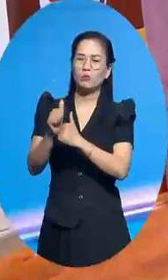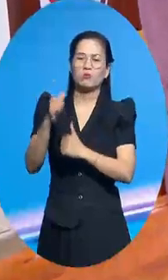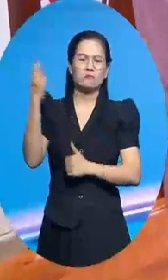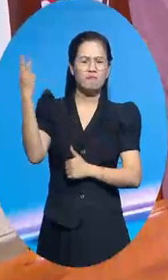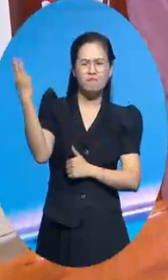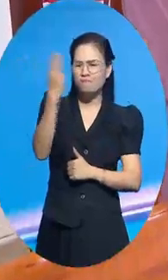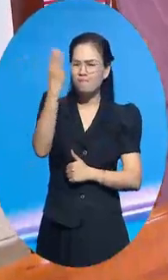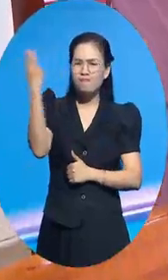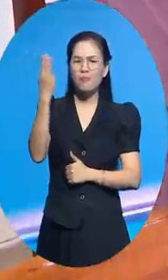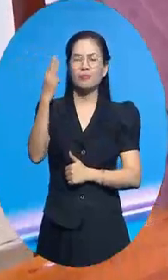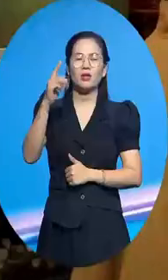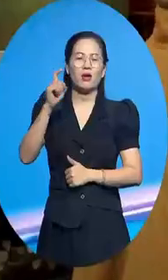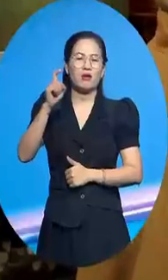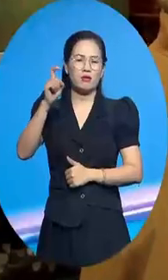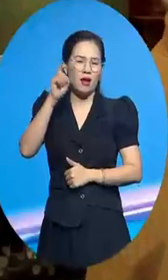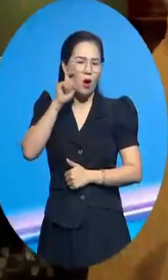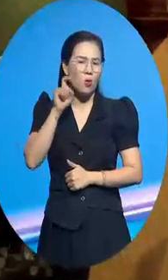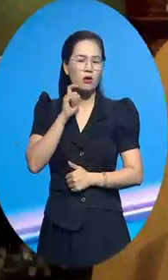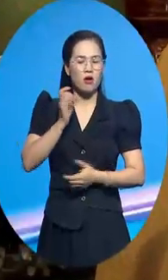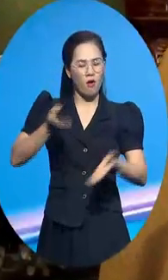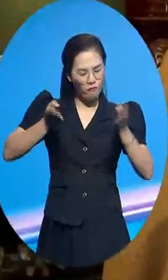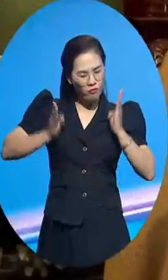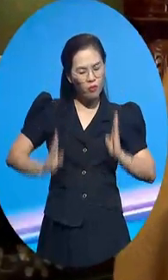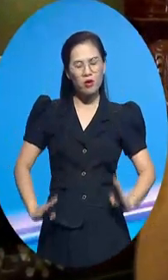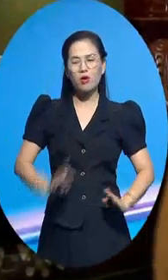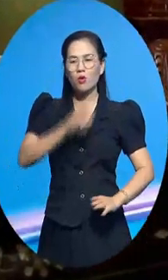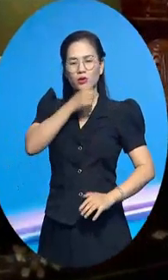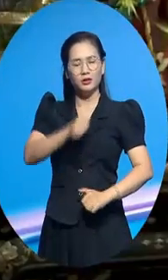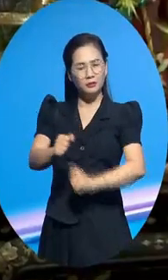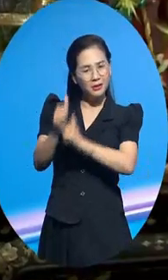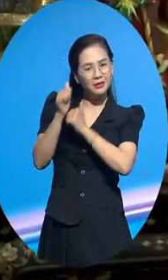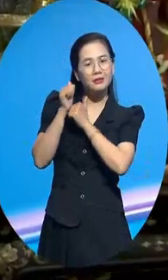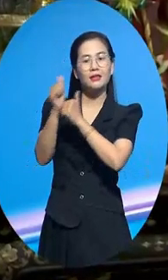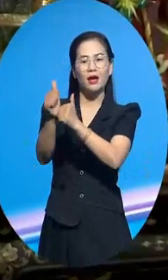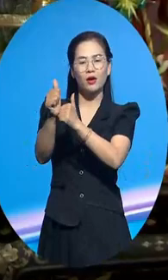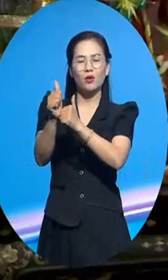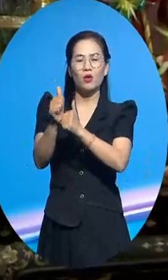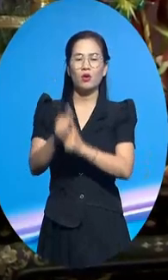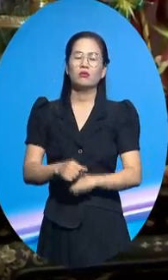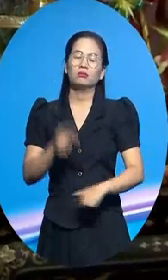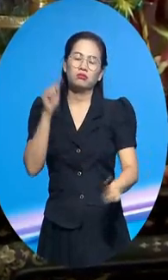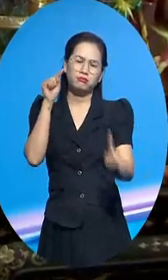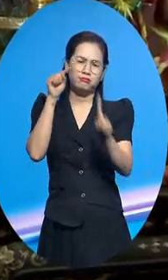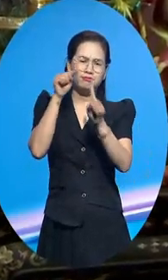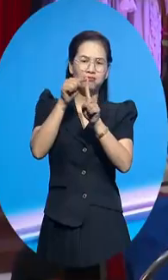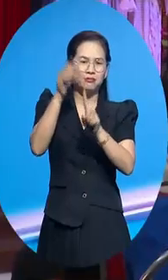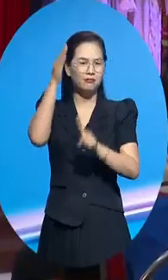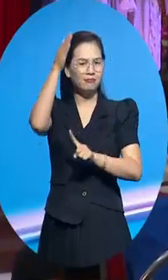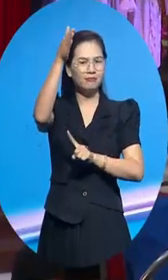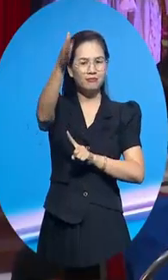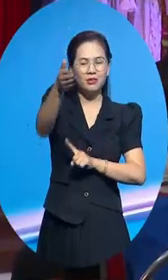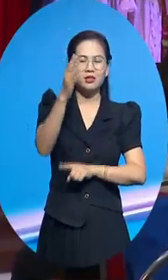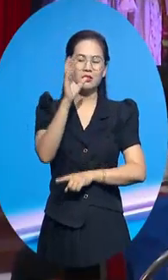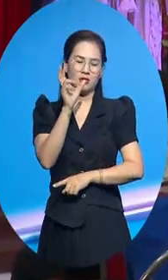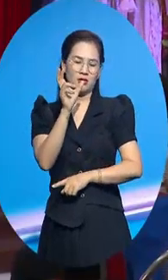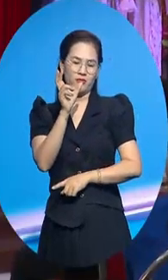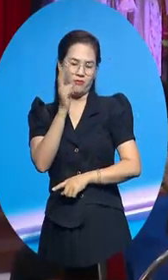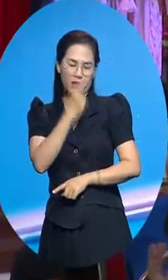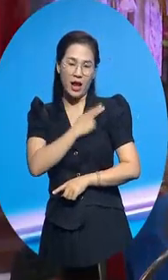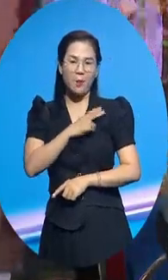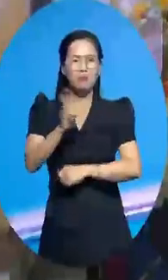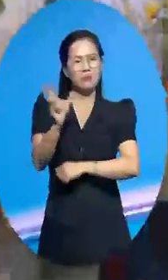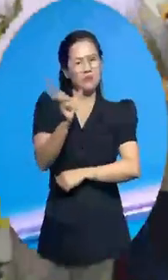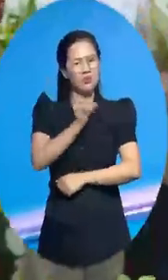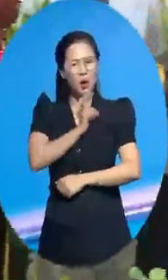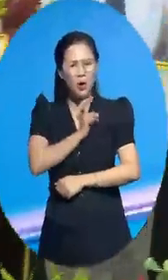tập và làm theo tư tưởng, đạo đức, phong cách Hồ Chí Minh, phấn đấu xây dựng đất nước ta ngày càng phồn vinh, cường thịnh, thực hiện thắng lợi mục